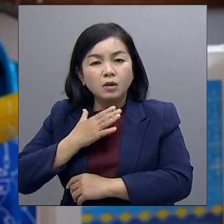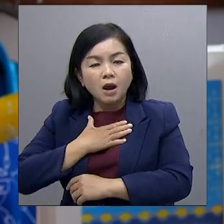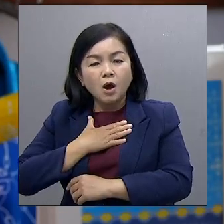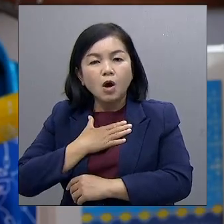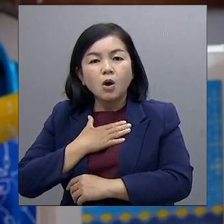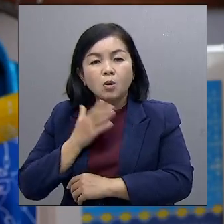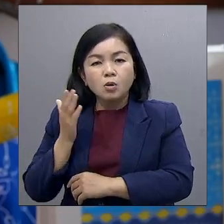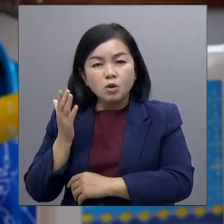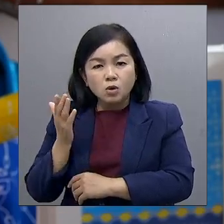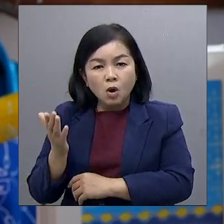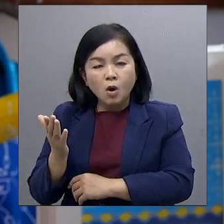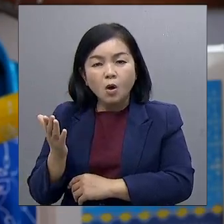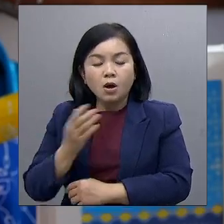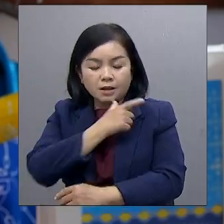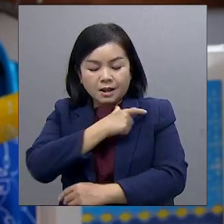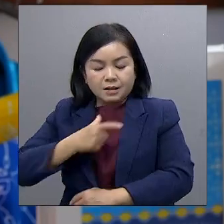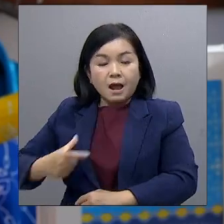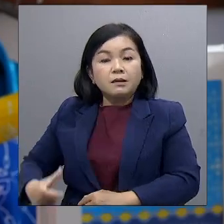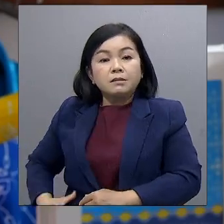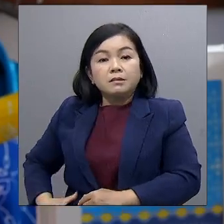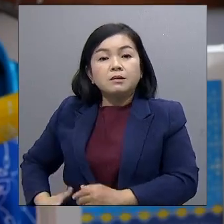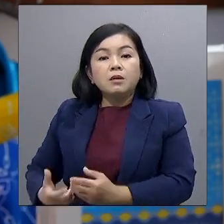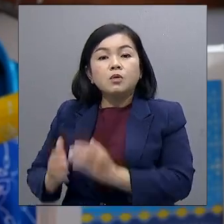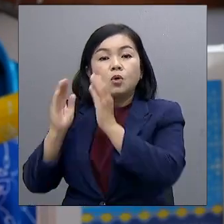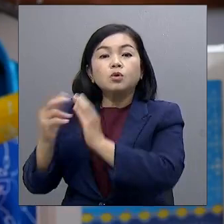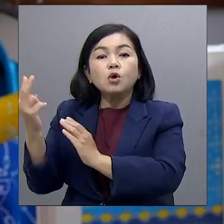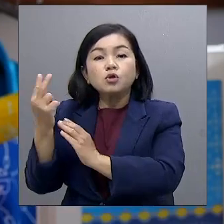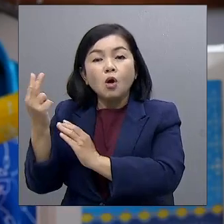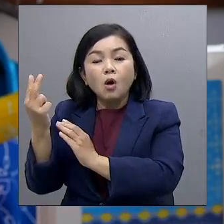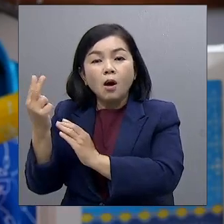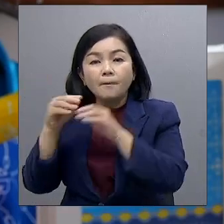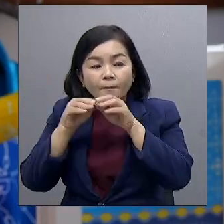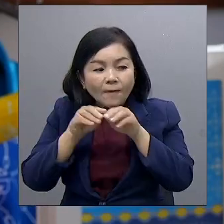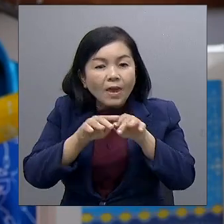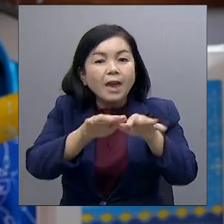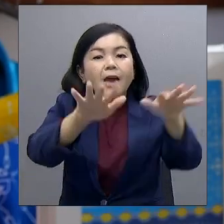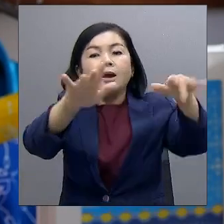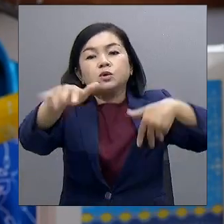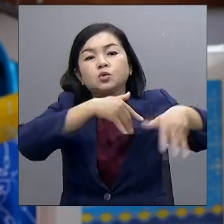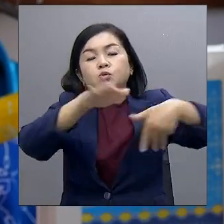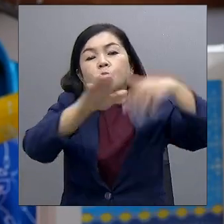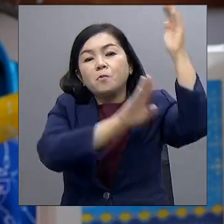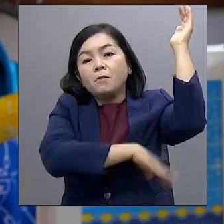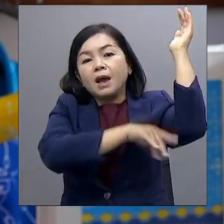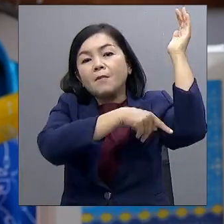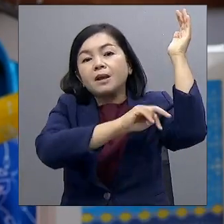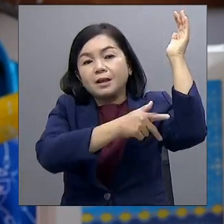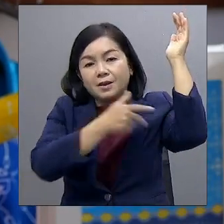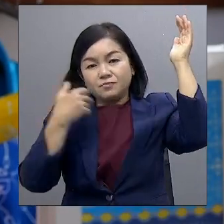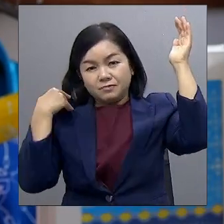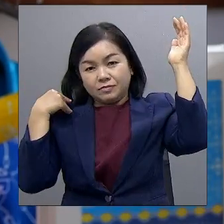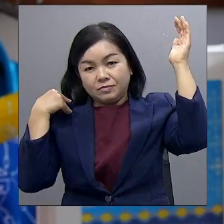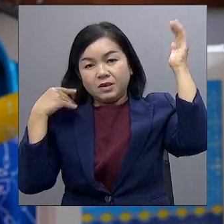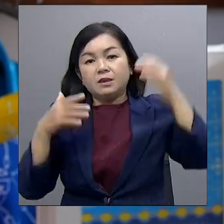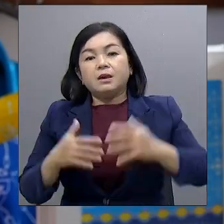บารมีจาก 2พระองค์ท่านแผ่ไพศาลให้มาถึงประชาชนชาวจังหวัดพังงาด้วย